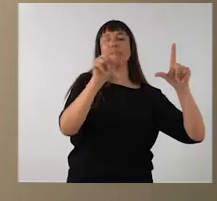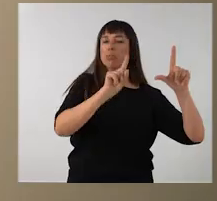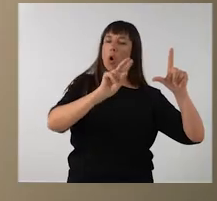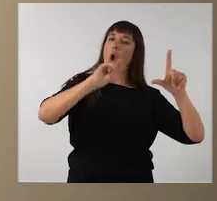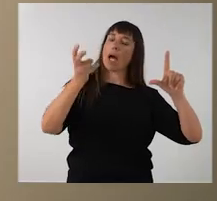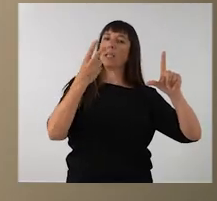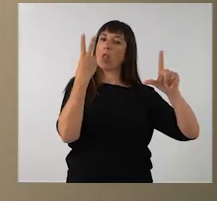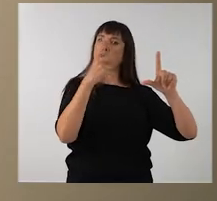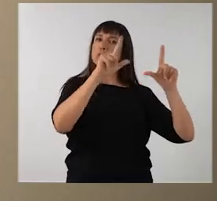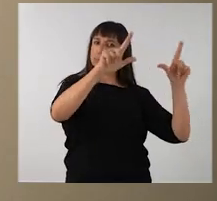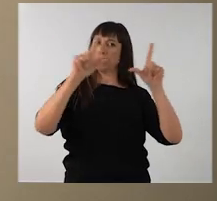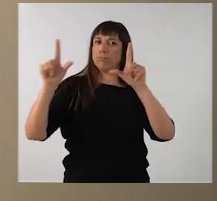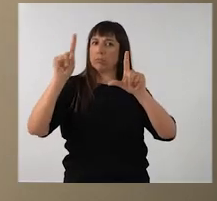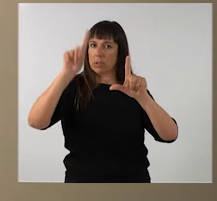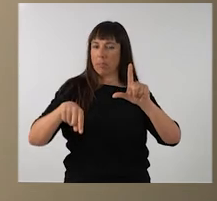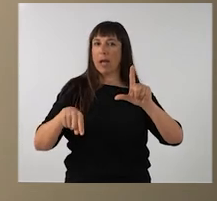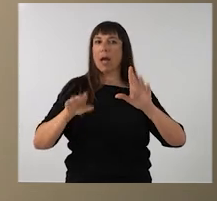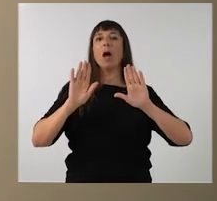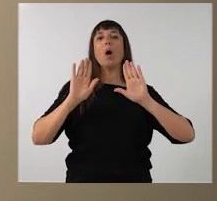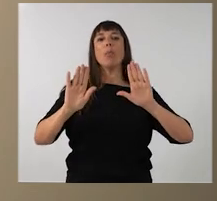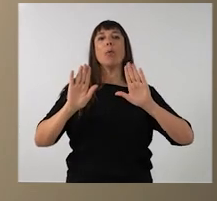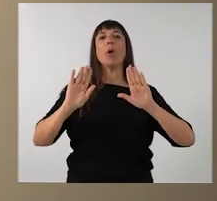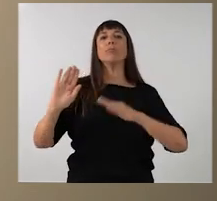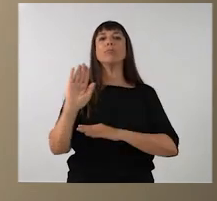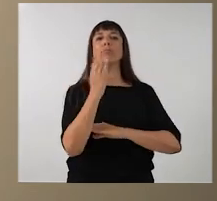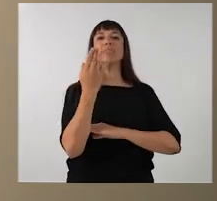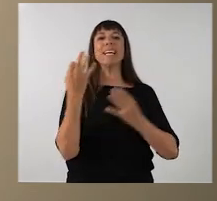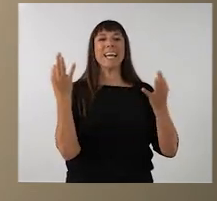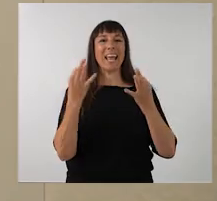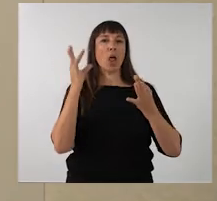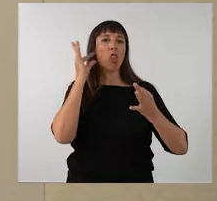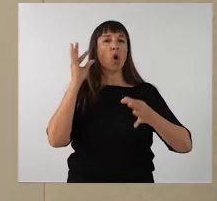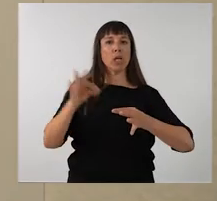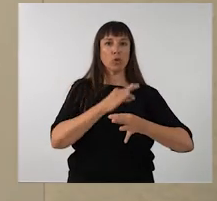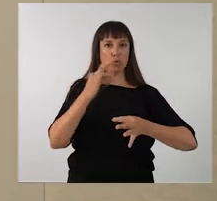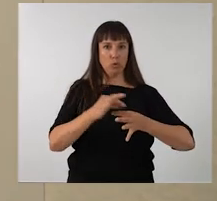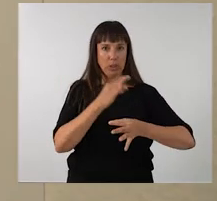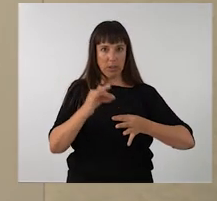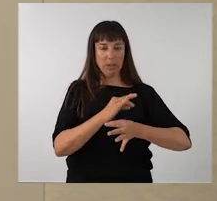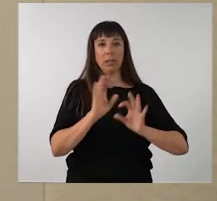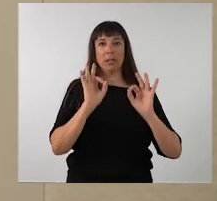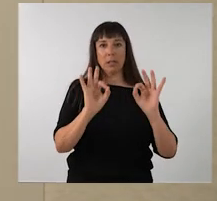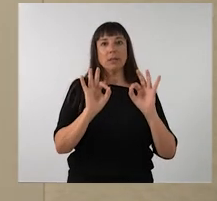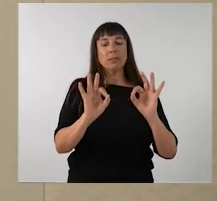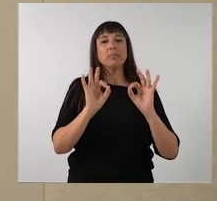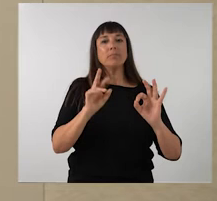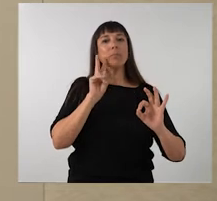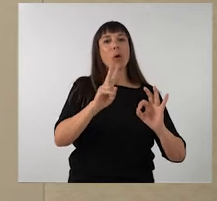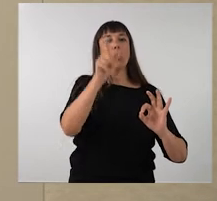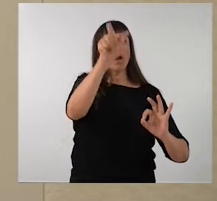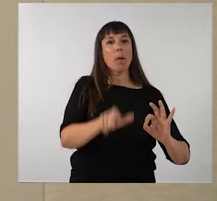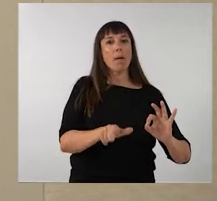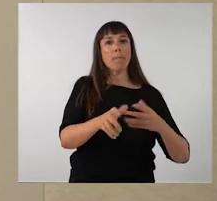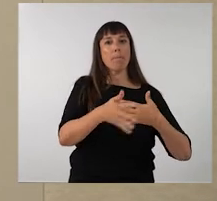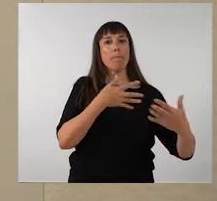sinó unes altres dues, no? Que ens presenten totes elles, però, dones cosint. En un cas, en aquest cas ho